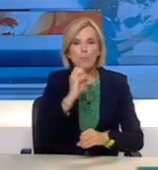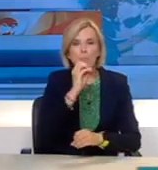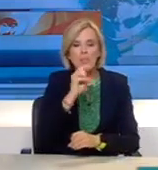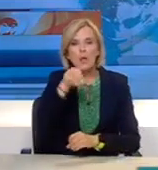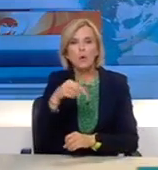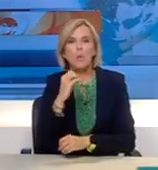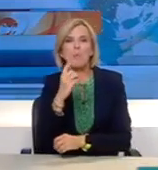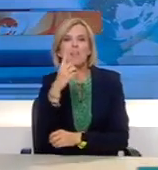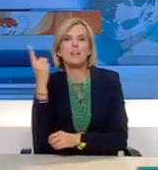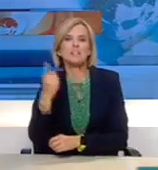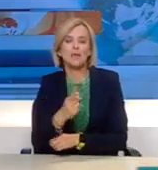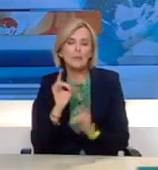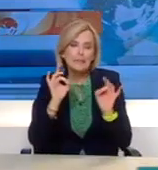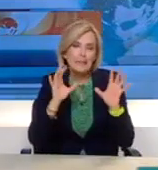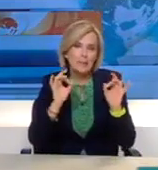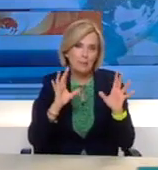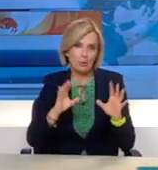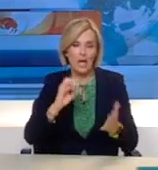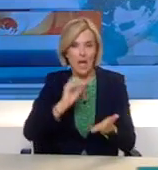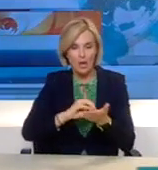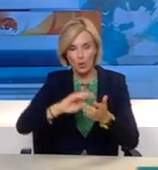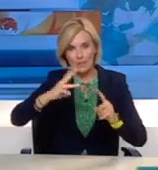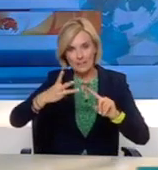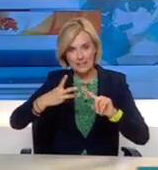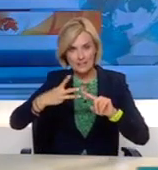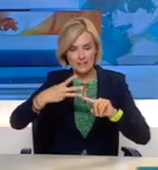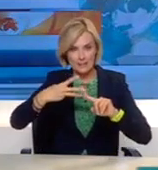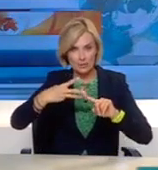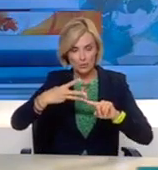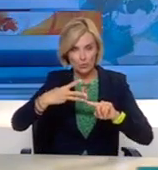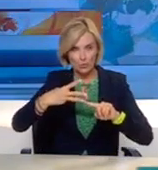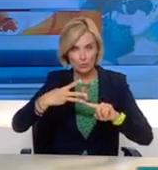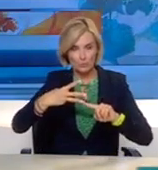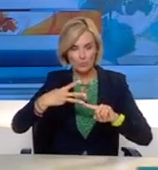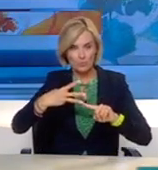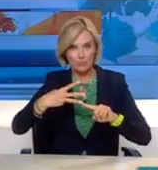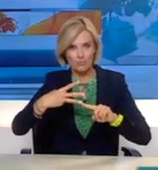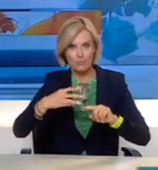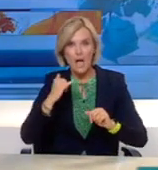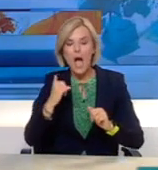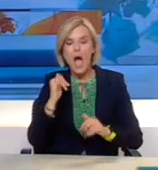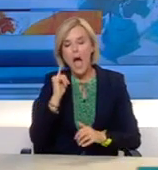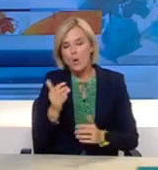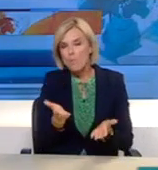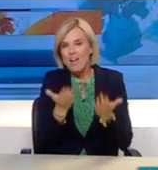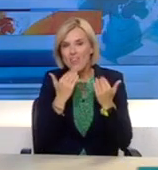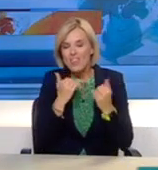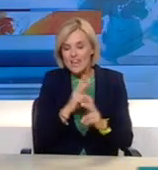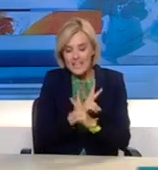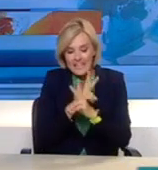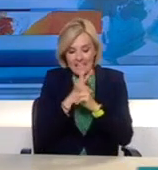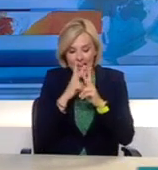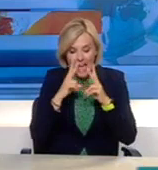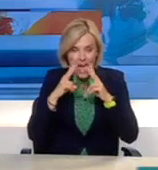Και τρίτον, ότι δεν έχει ξεκαθαριστεί πλήρως, αλλά φαίνεται